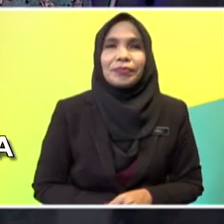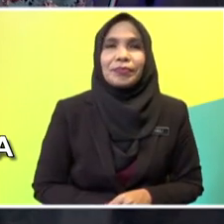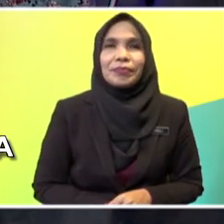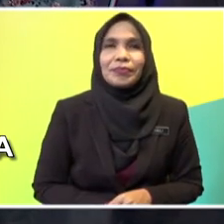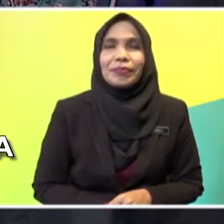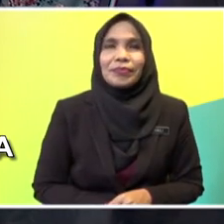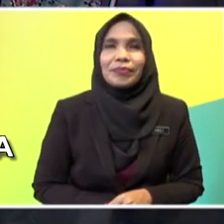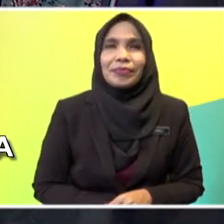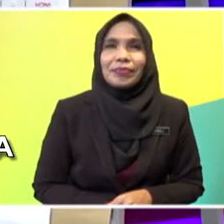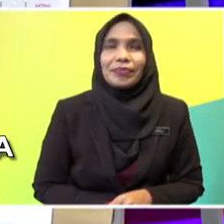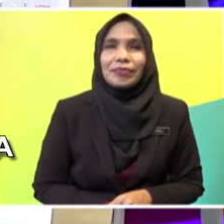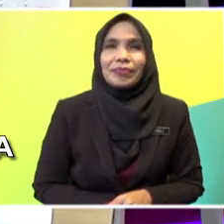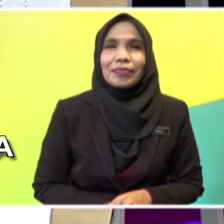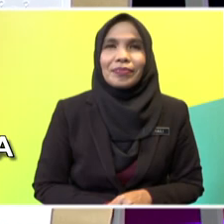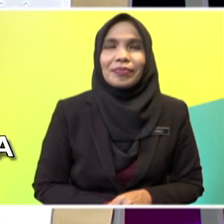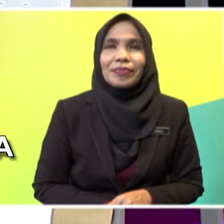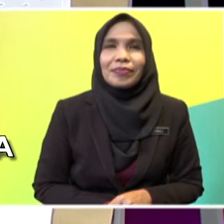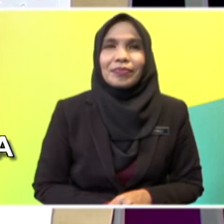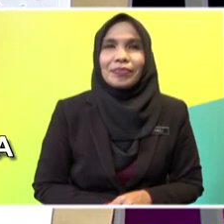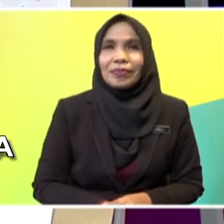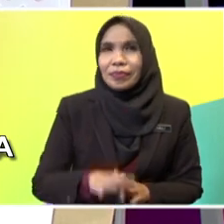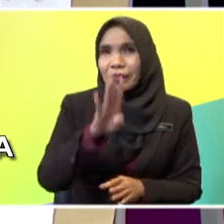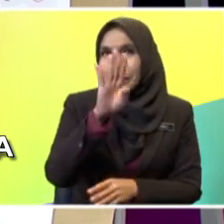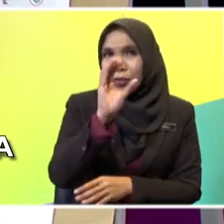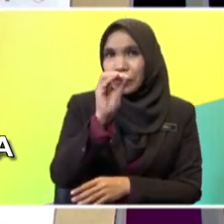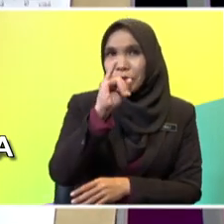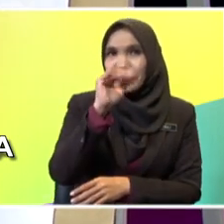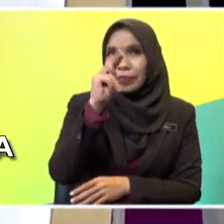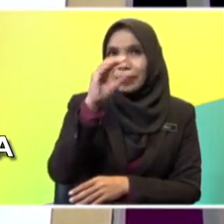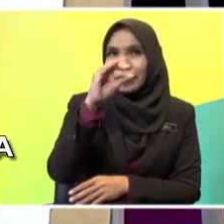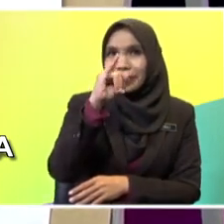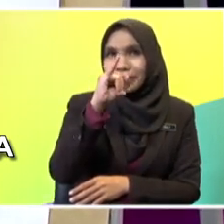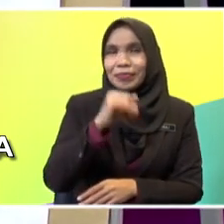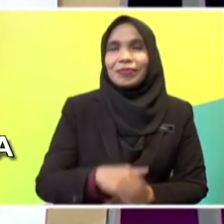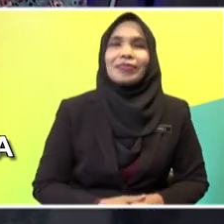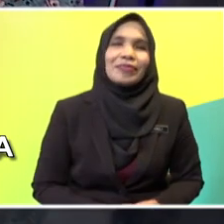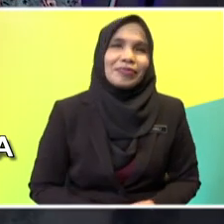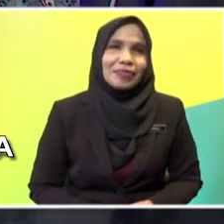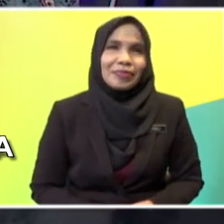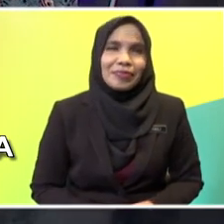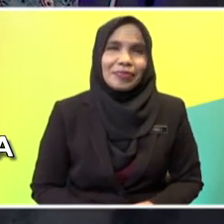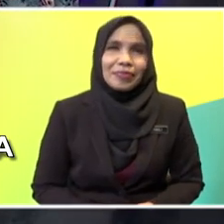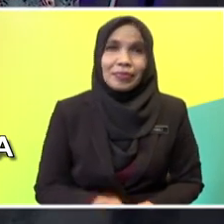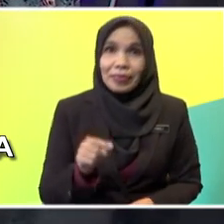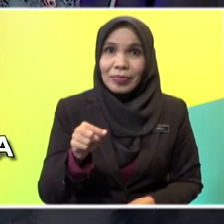melintangkan magic ruler ni untuk dapatkan punggung 40 inci. 40 inci. Okey, di sini